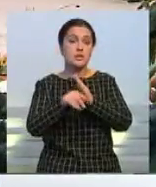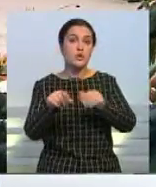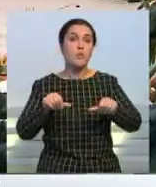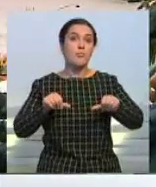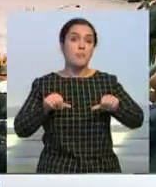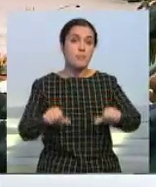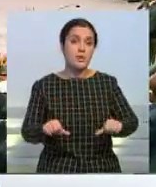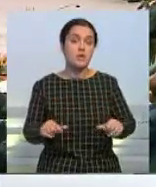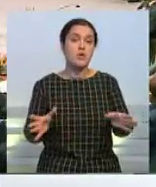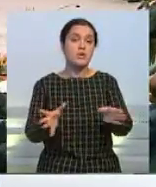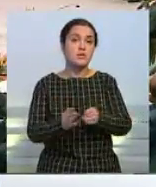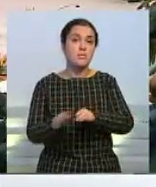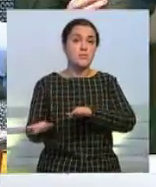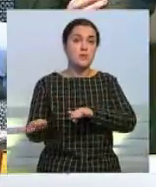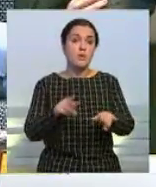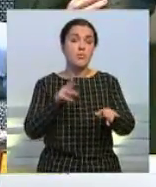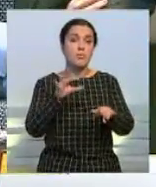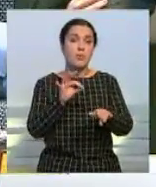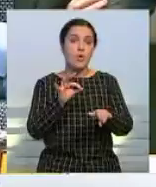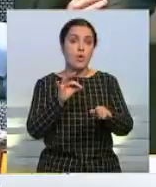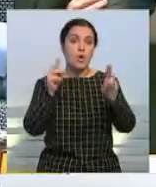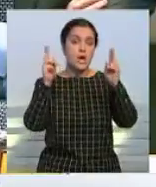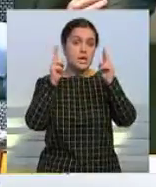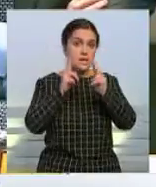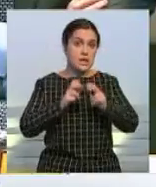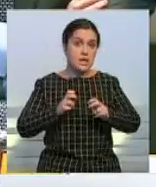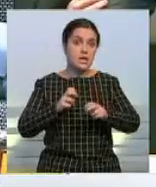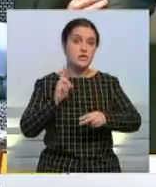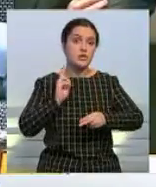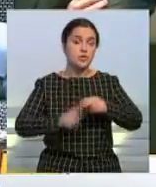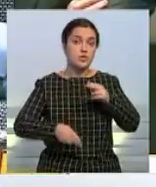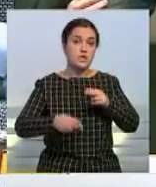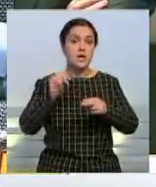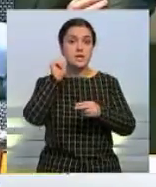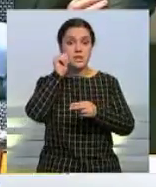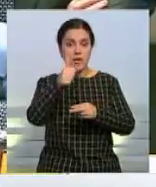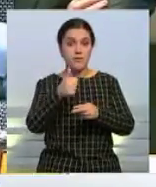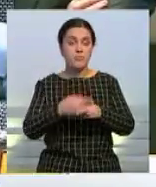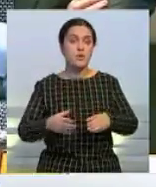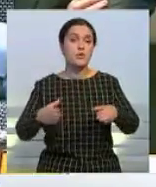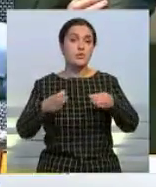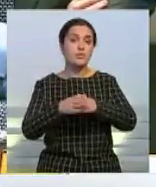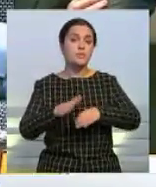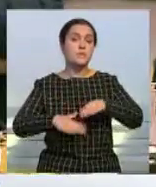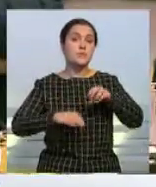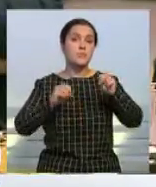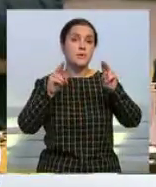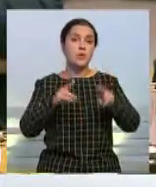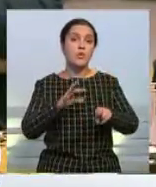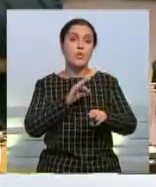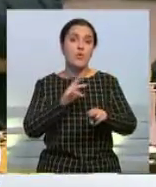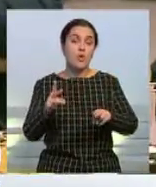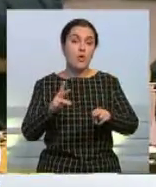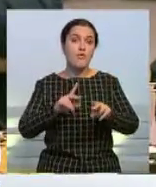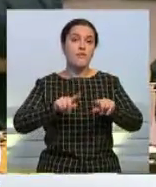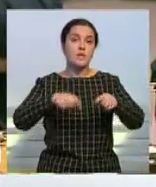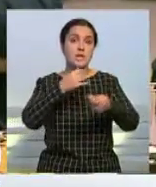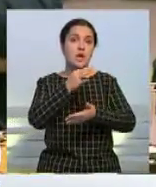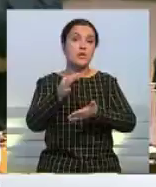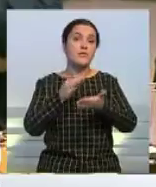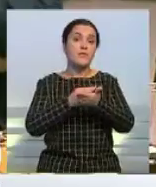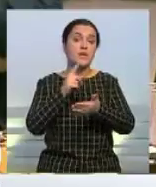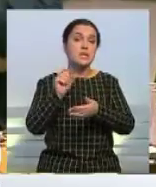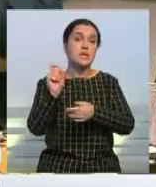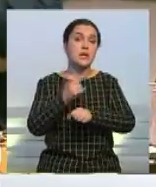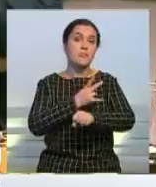Это означает, что полномочия совместного механизма по расследованию истечет уже завтра. Напомню, группа экспертов ООН возложила